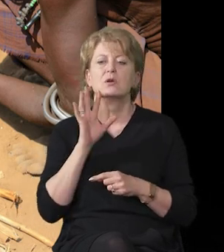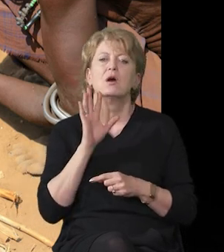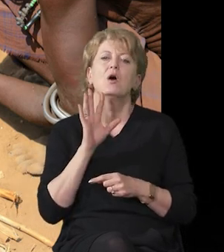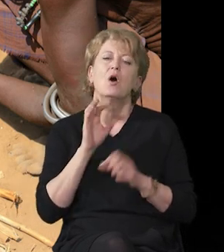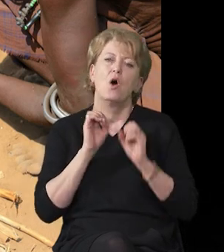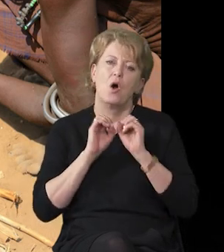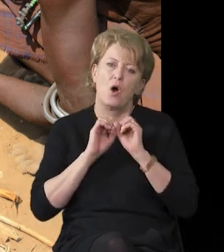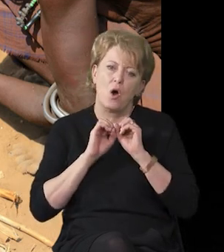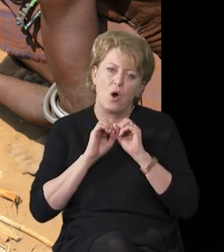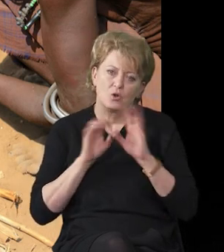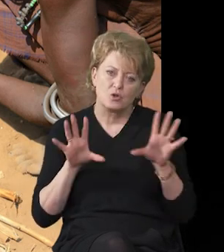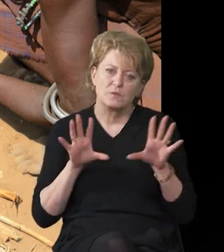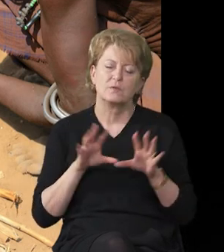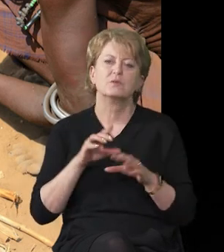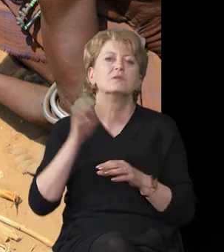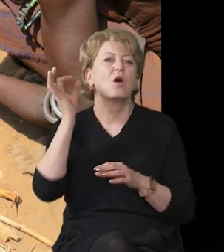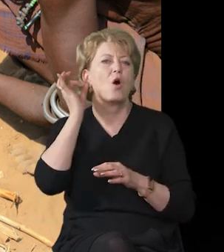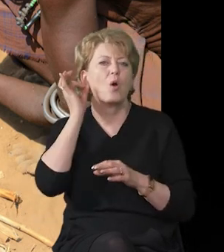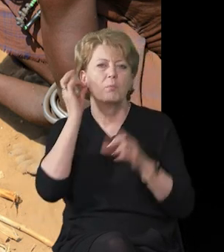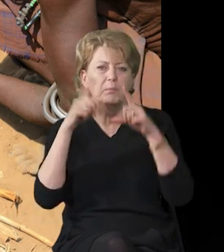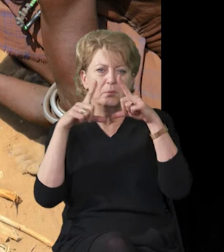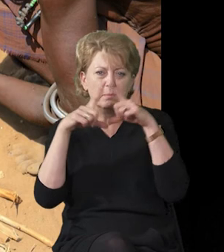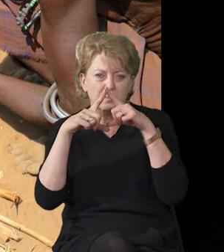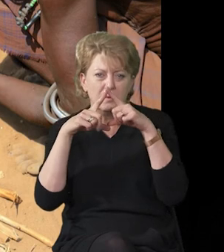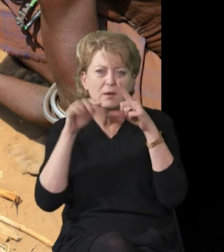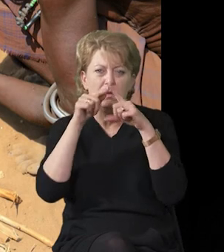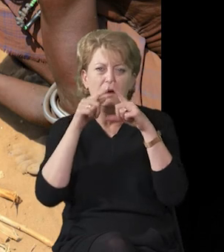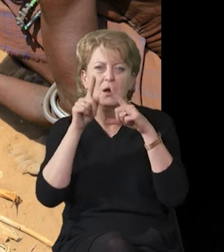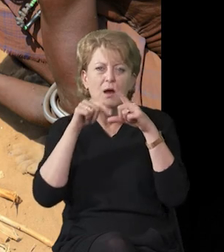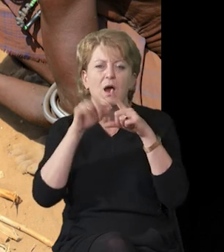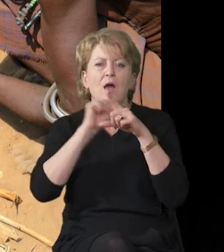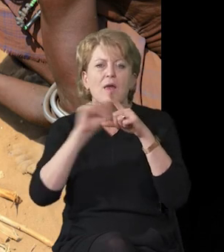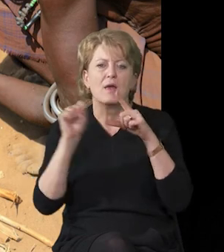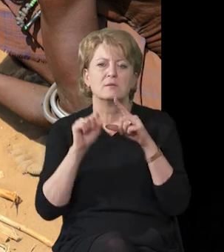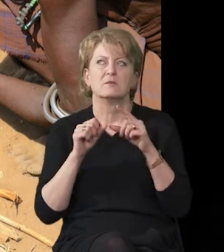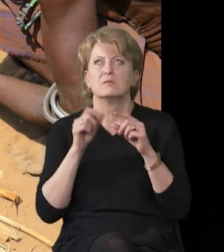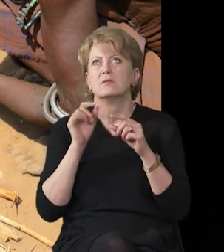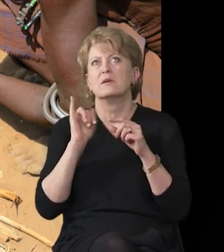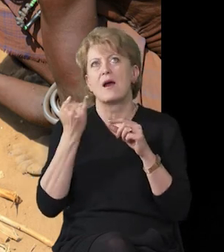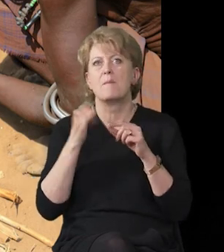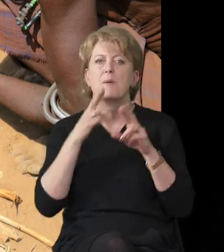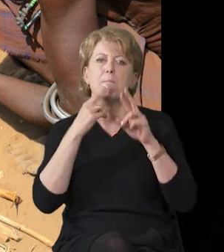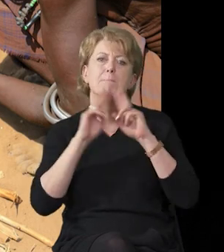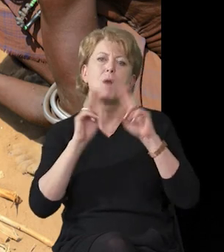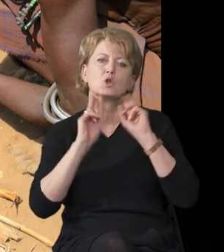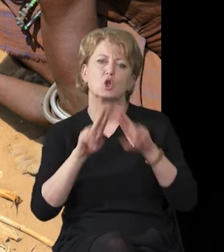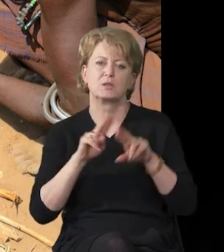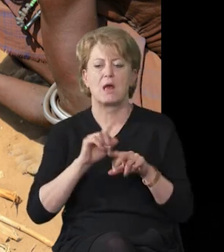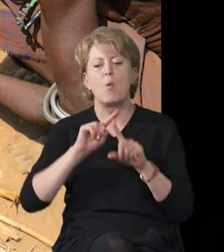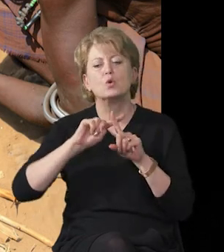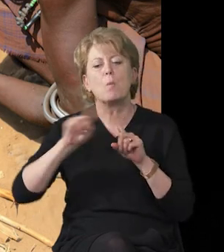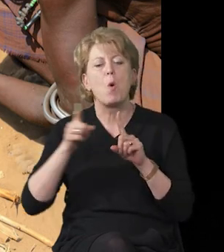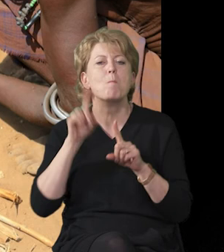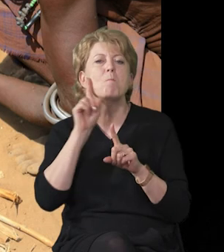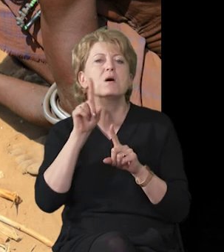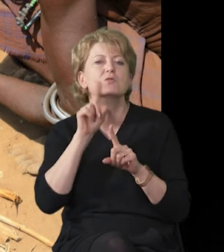ten łechtaczka kobiety jest traktowana jako pozostałość po męskim narządzie płciowym, więc żeby dziewczyna stała